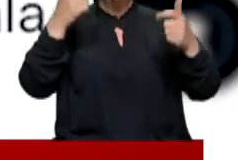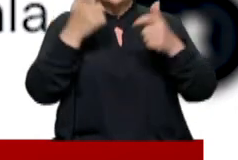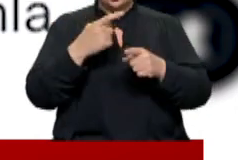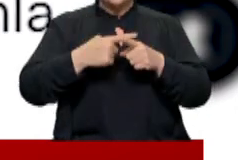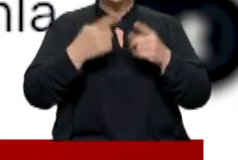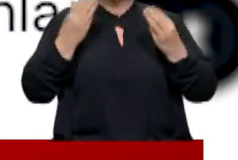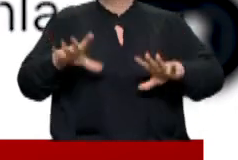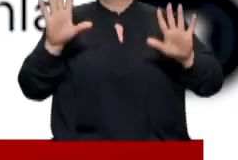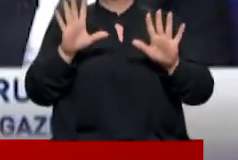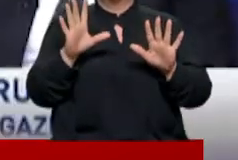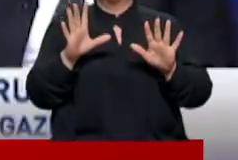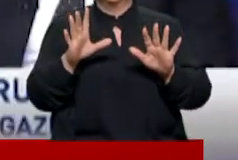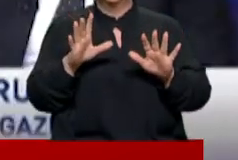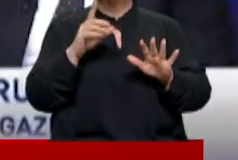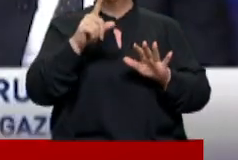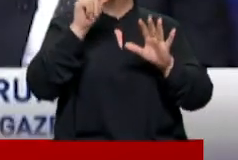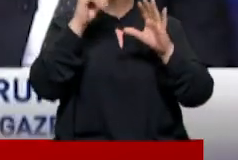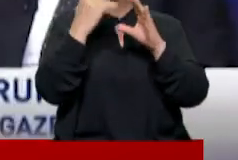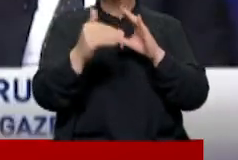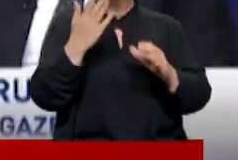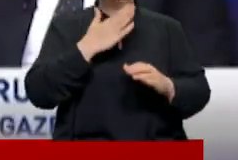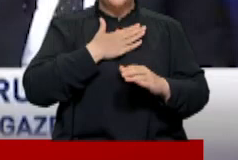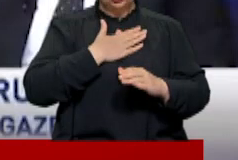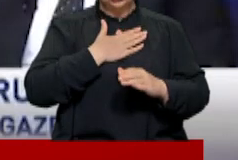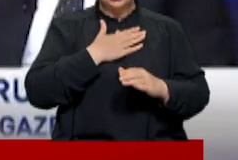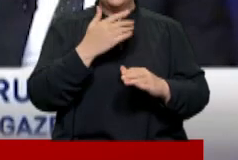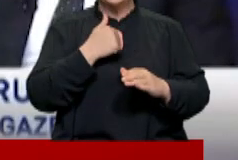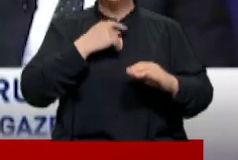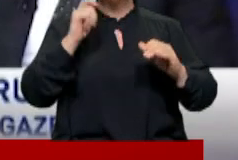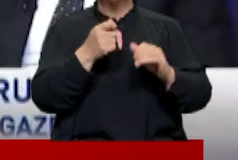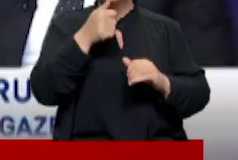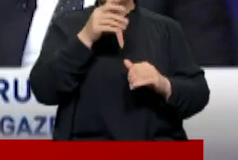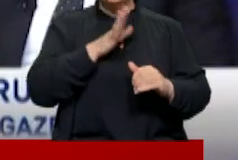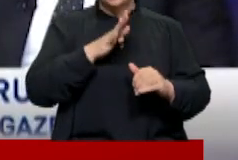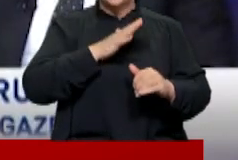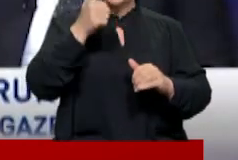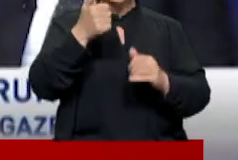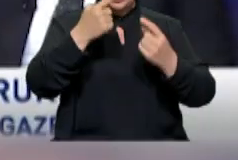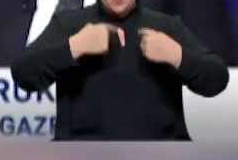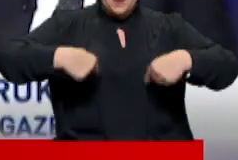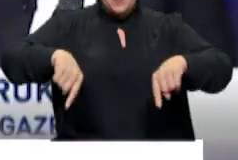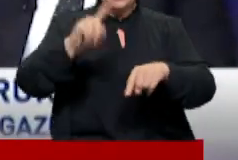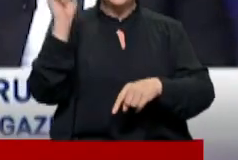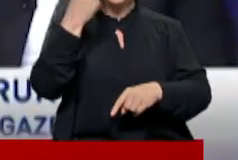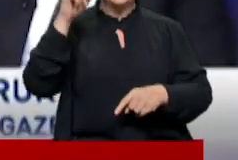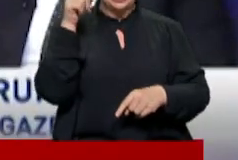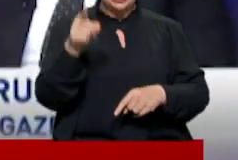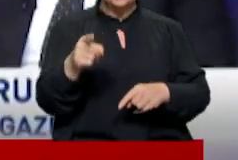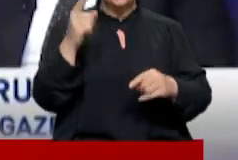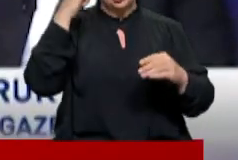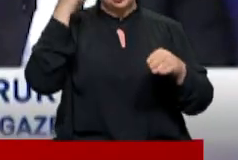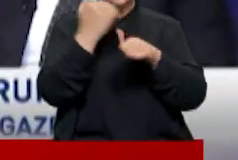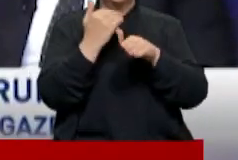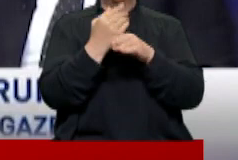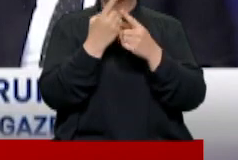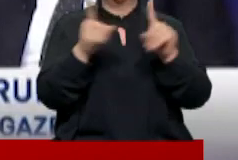sorumluluğa ortak olmamış olmak. Bu tweet bence benim Sayın Davutoğlu'ndan duyduğum altılı masa etrafındaki liderlerin